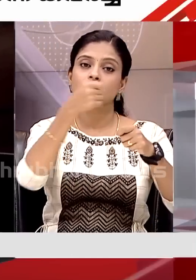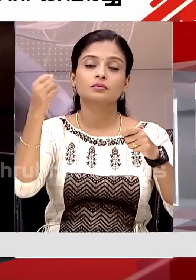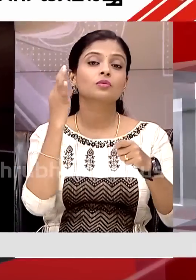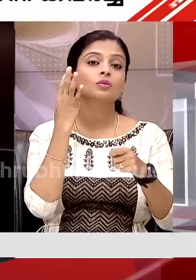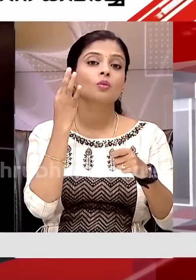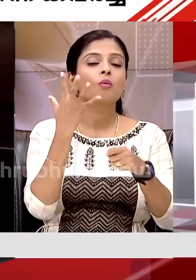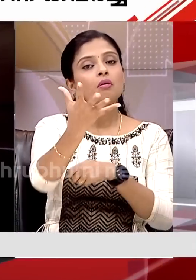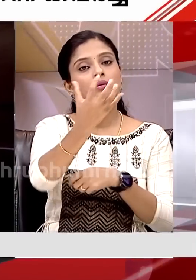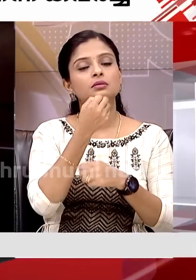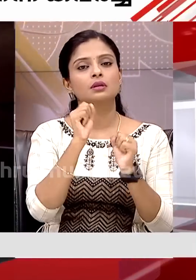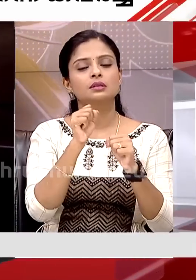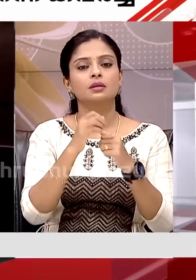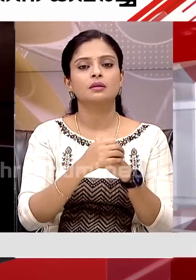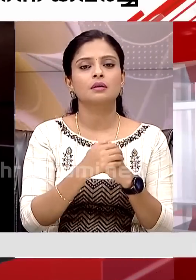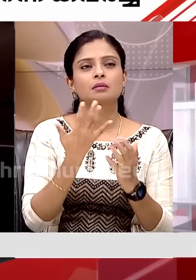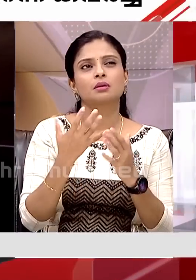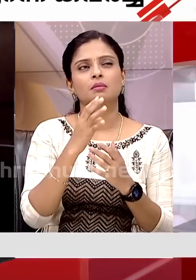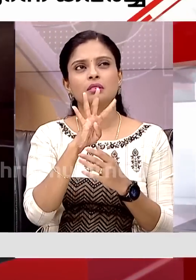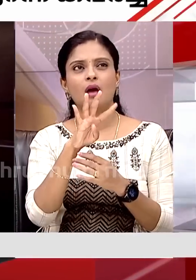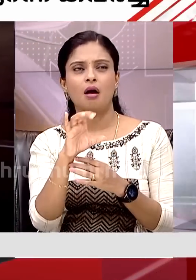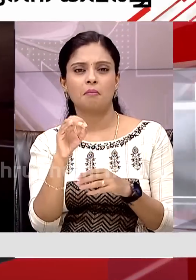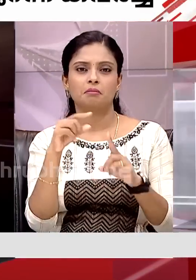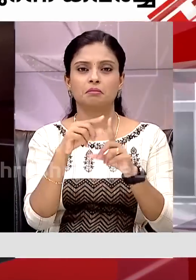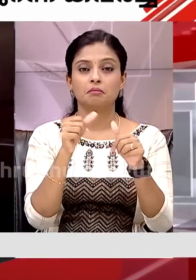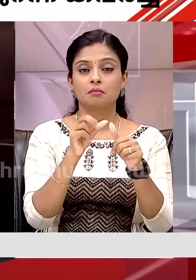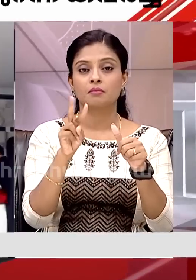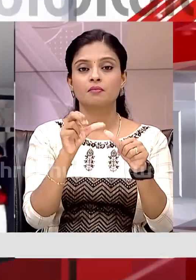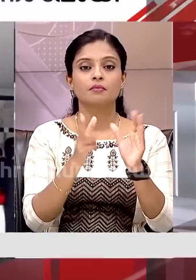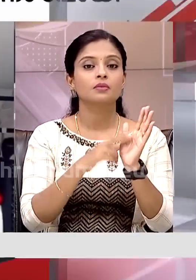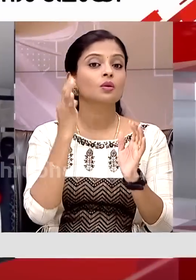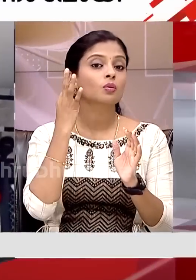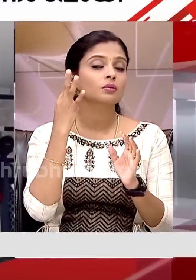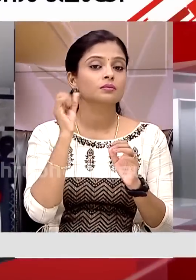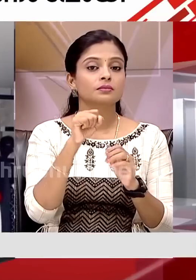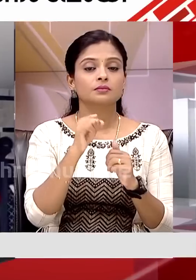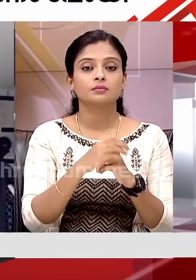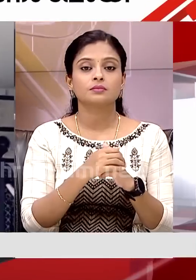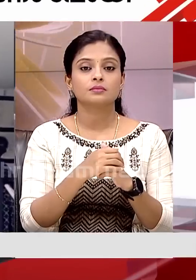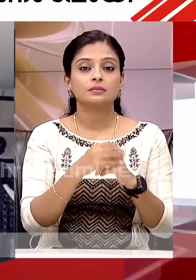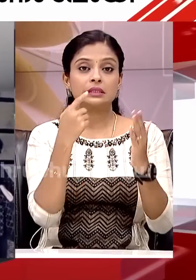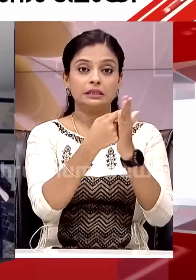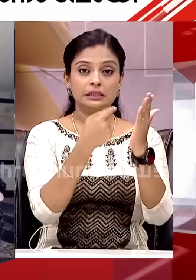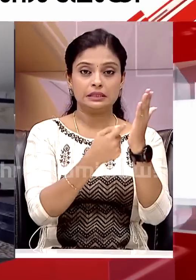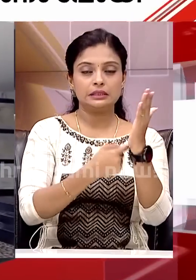എടുത്തിട്ടുണ്ട്. എത്ര പാകം പോയപ്പോ? ഒരു 40 പാകം വരും. അതാകുമ്പോൾ ലിസ്റ്റ് തിരിച്ച്